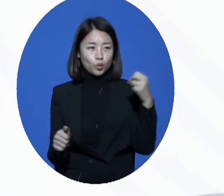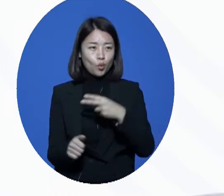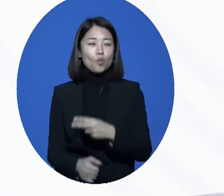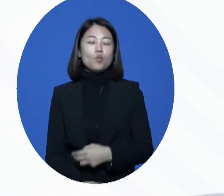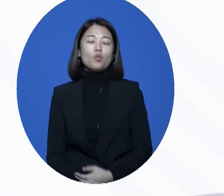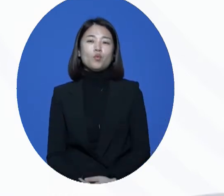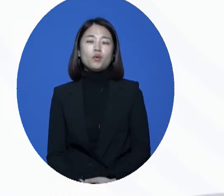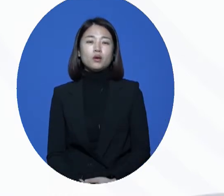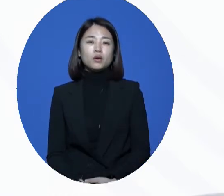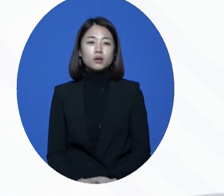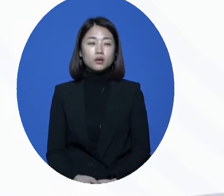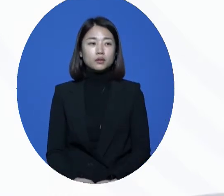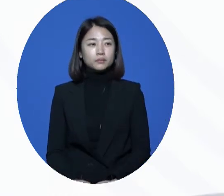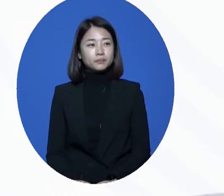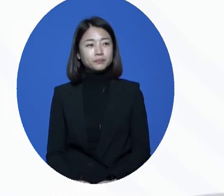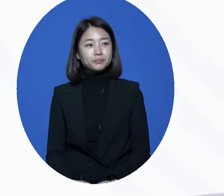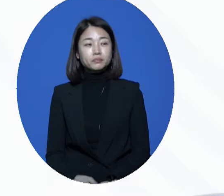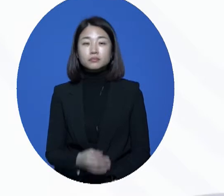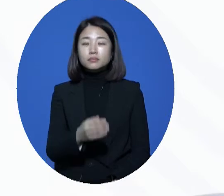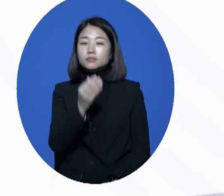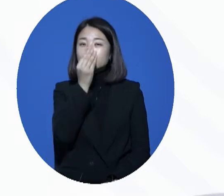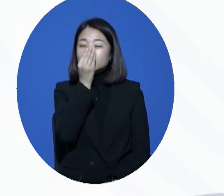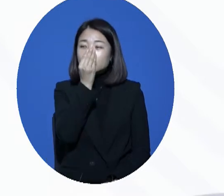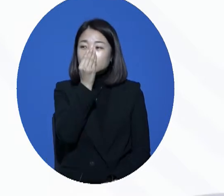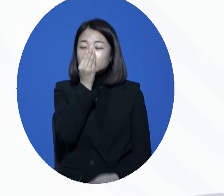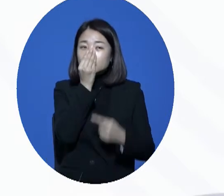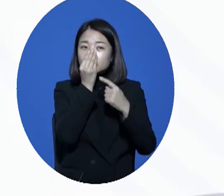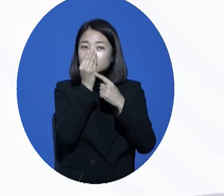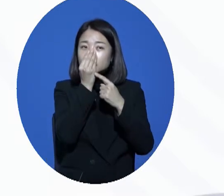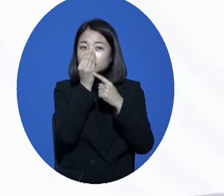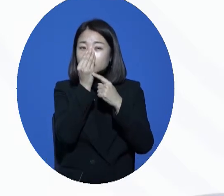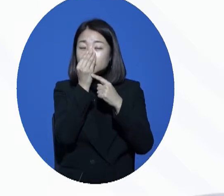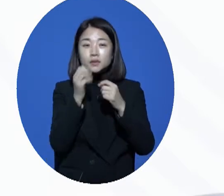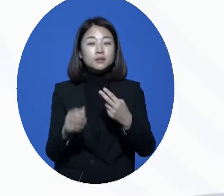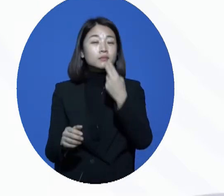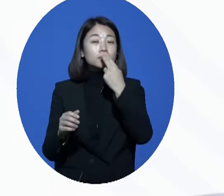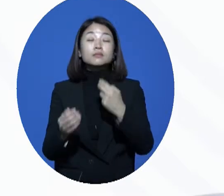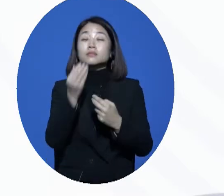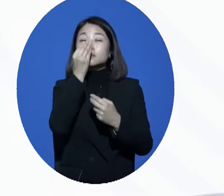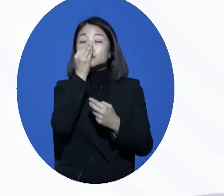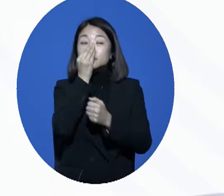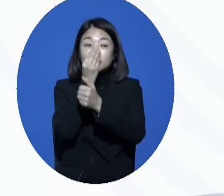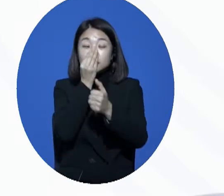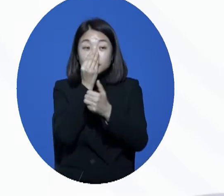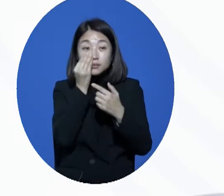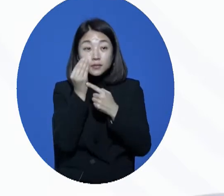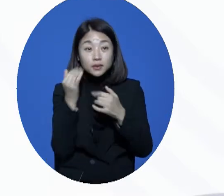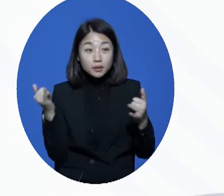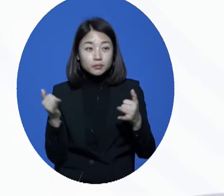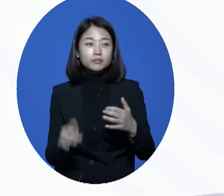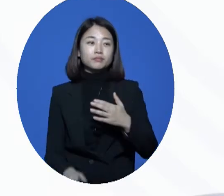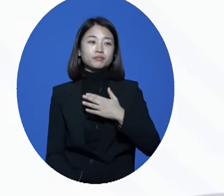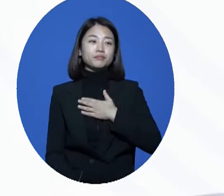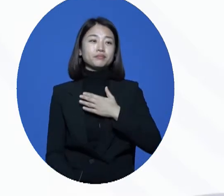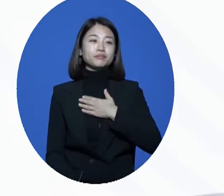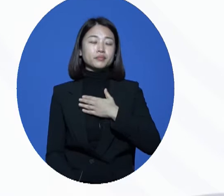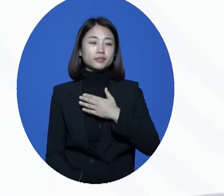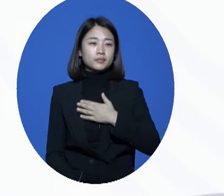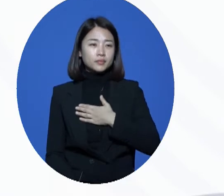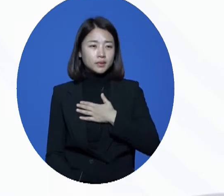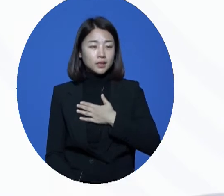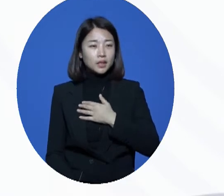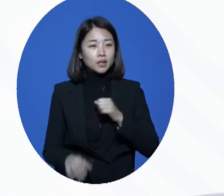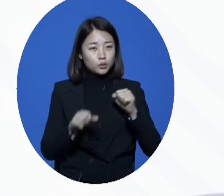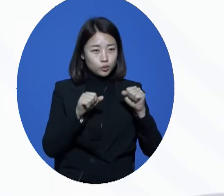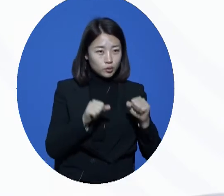인공호흡기를 착용하고 살아가는 앨리스 웡이라는 활동가는 우생학은 여전히 지금도 존재하며 우리의 문화,